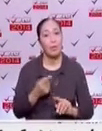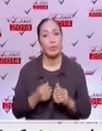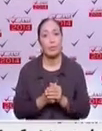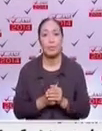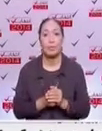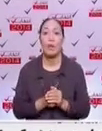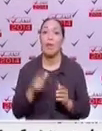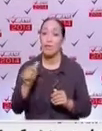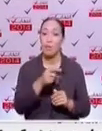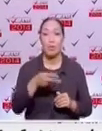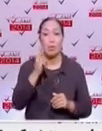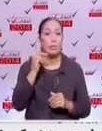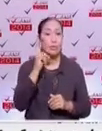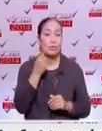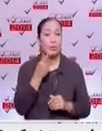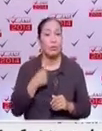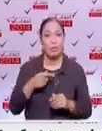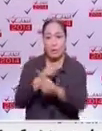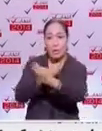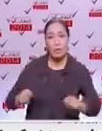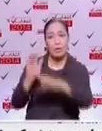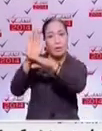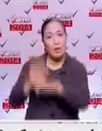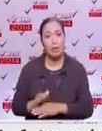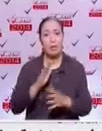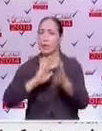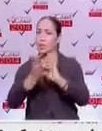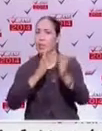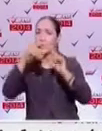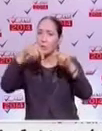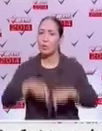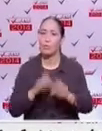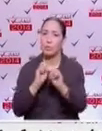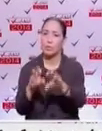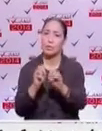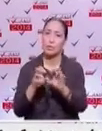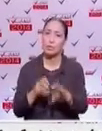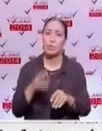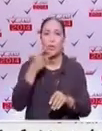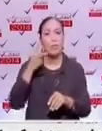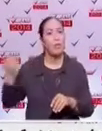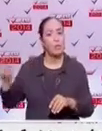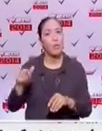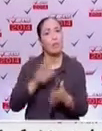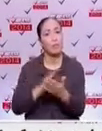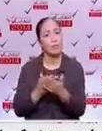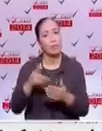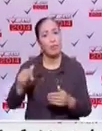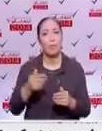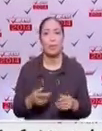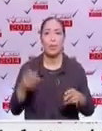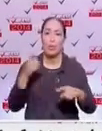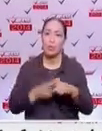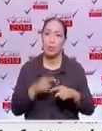لا بأس لها من المجتمع التونسي. سنسعى إلى مد السكة الحديدية بين قابس